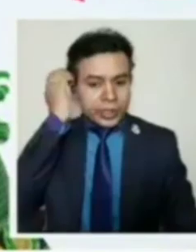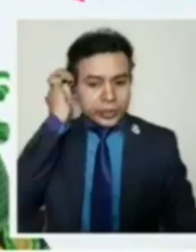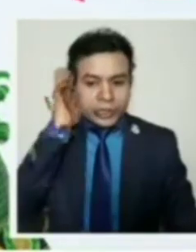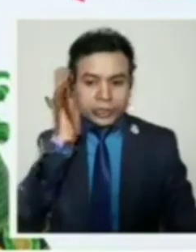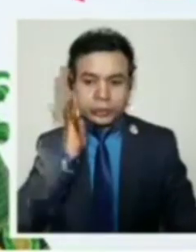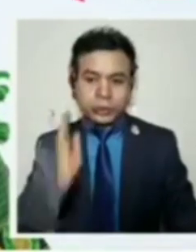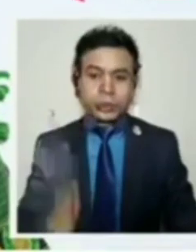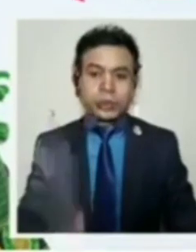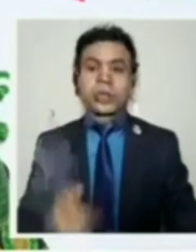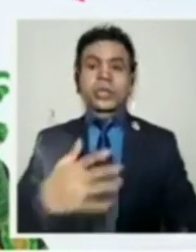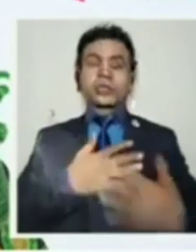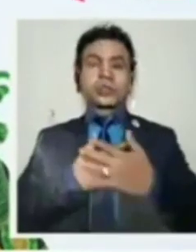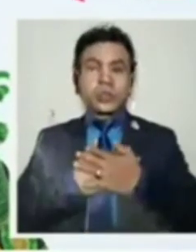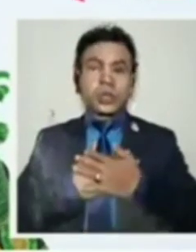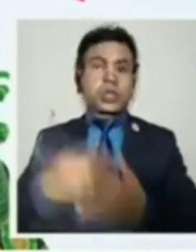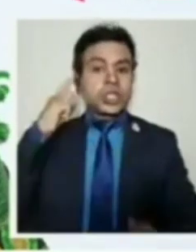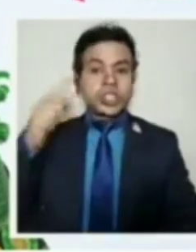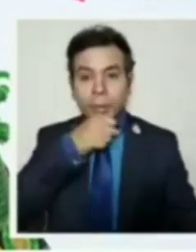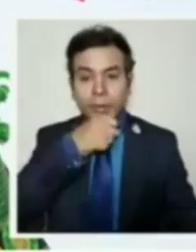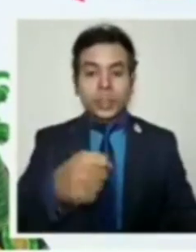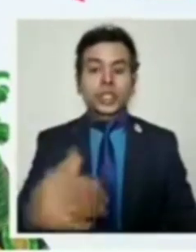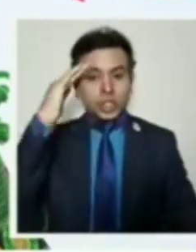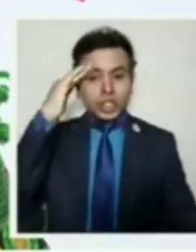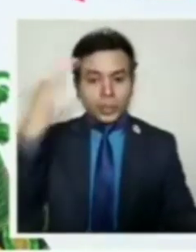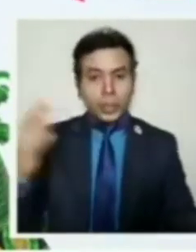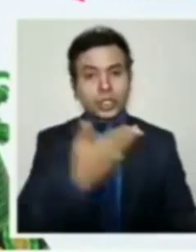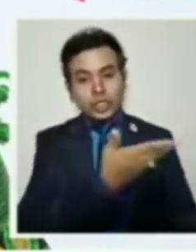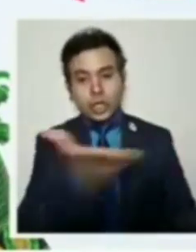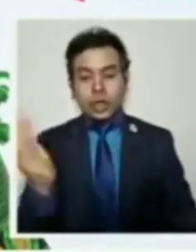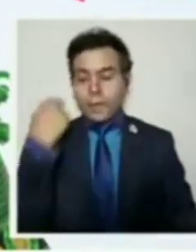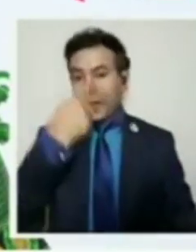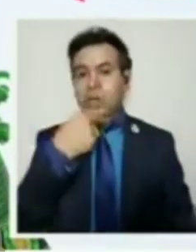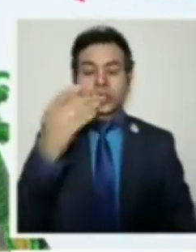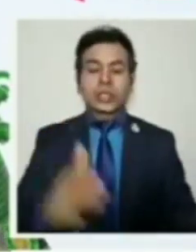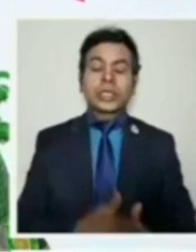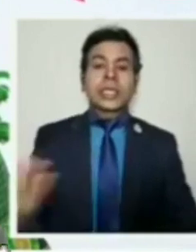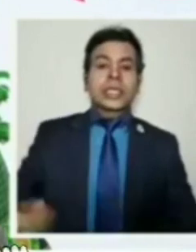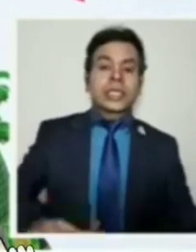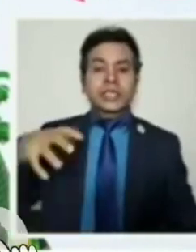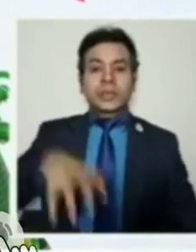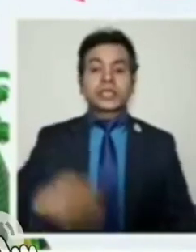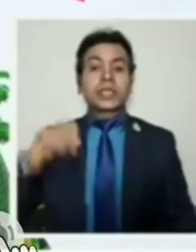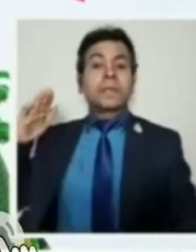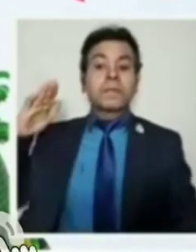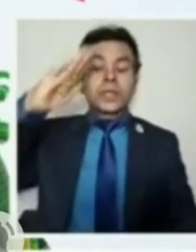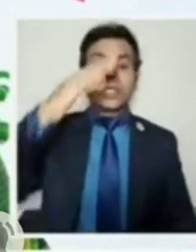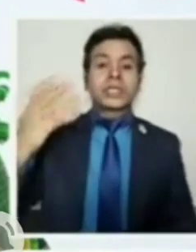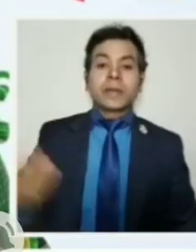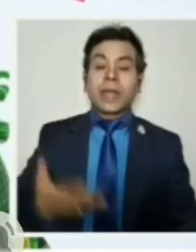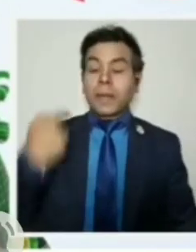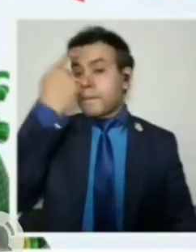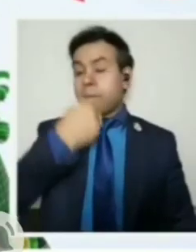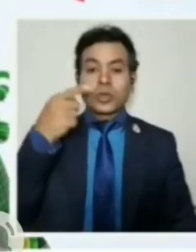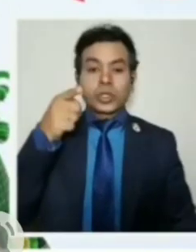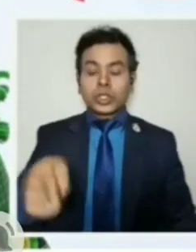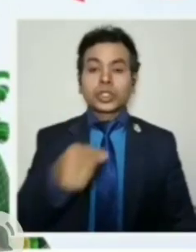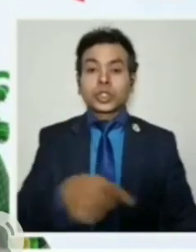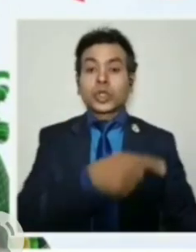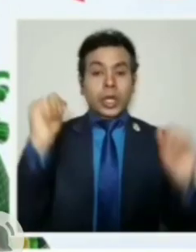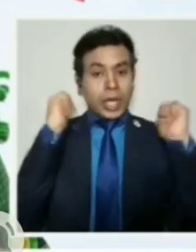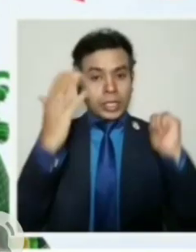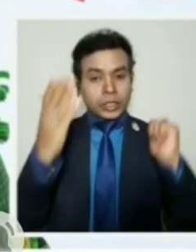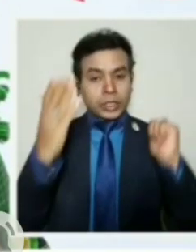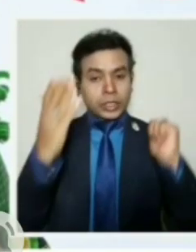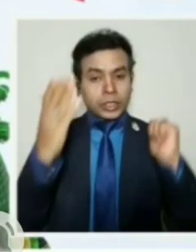দেশবাসী প্রবাসী ভাই ও বোনেরা যে যেখানে আছেন আসসালামু আলাইকুম। আমি অধ্যাপক ডক্টর নাসিমা সুলতানা, অতিরিক্ত মহাপরিচালক প্রশাসন স্বাস্থ্য